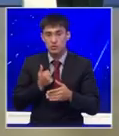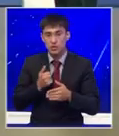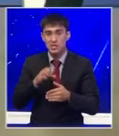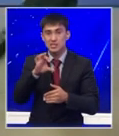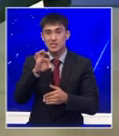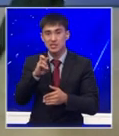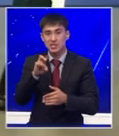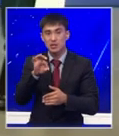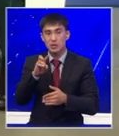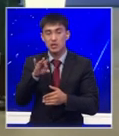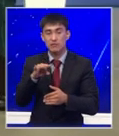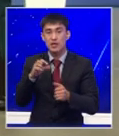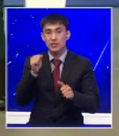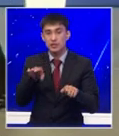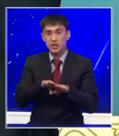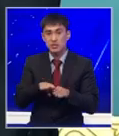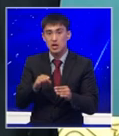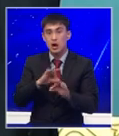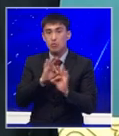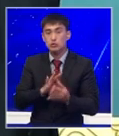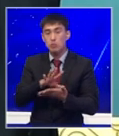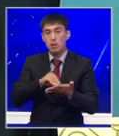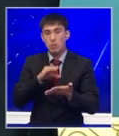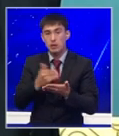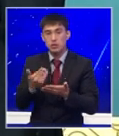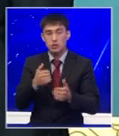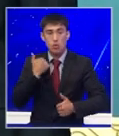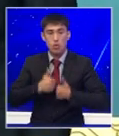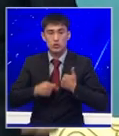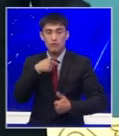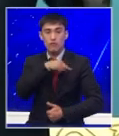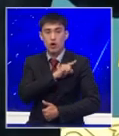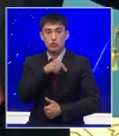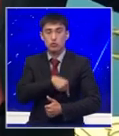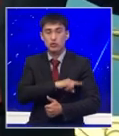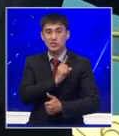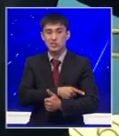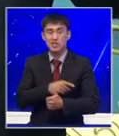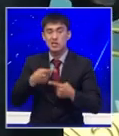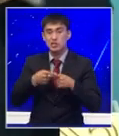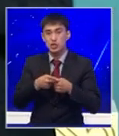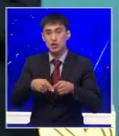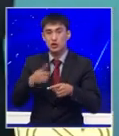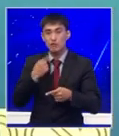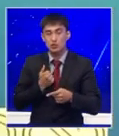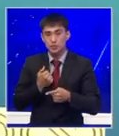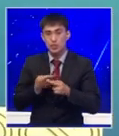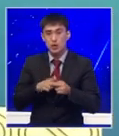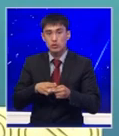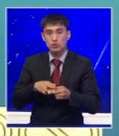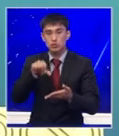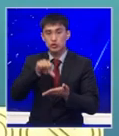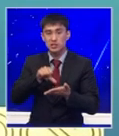Сержант Мейер Алдабергенов также является образцом для подражания, гордостью вооруженных сил и инженерных войск. Стоит отметить, он